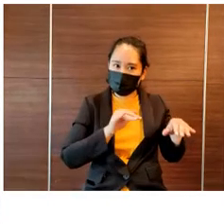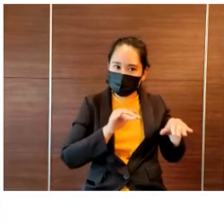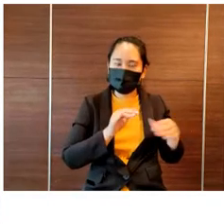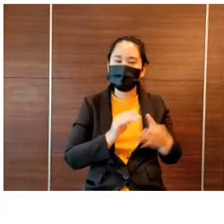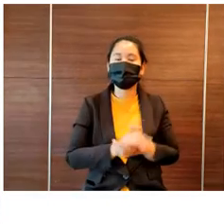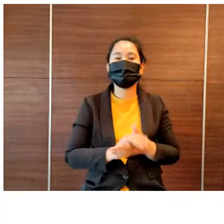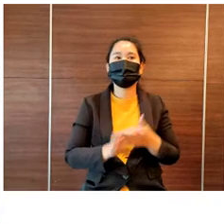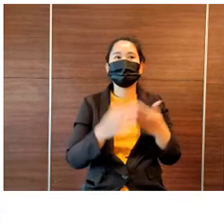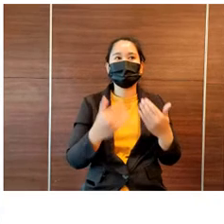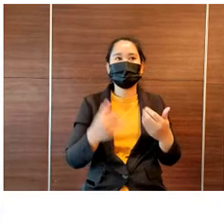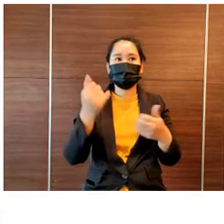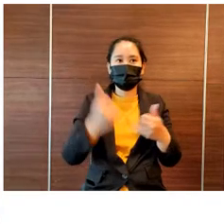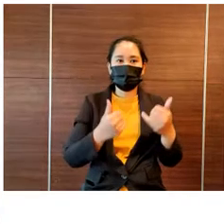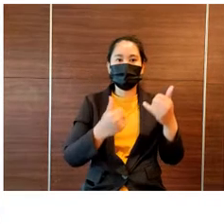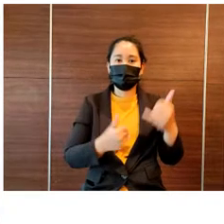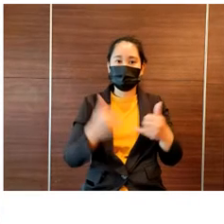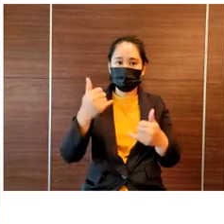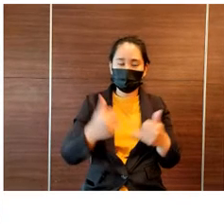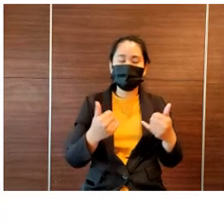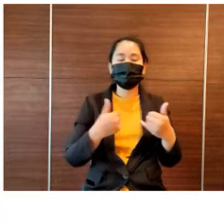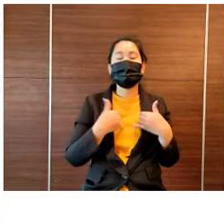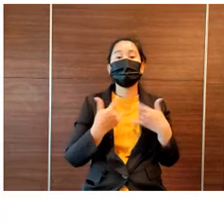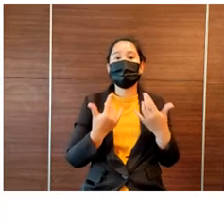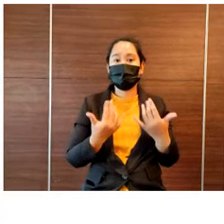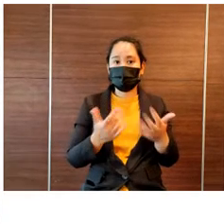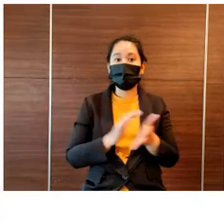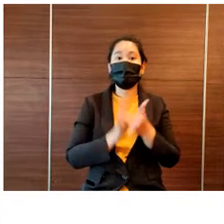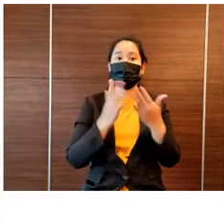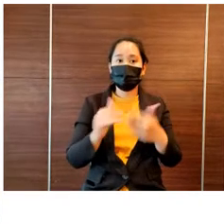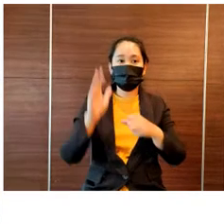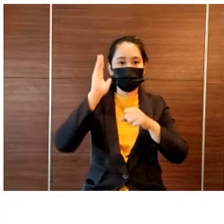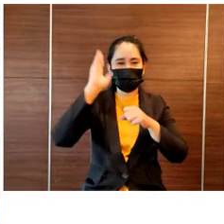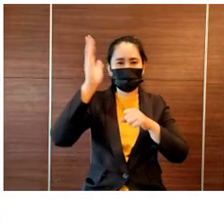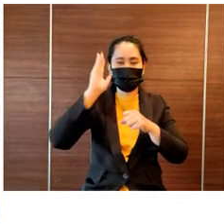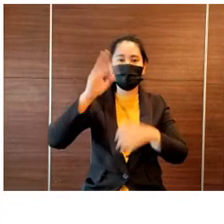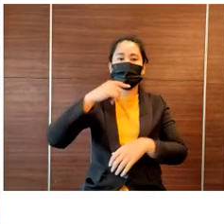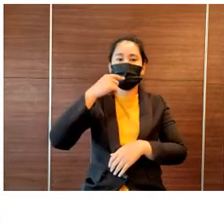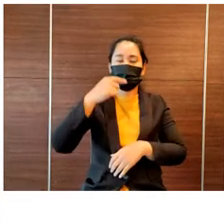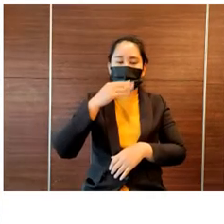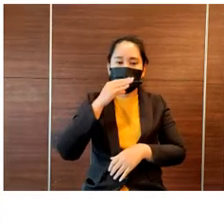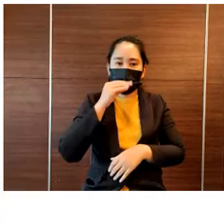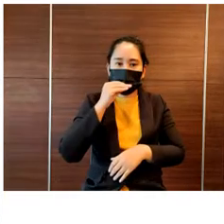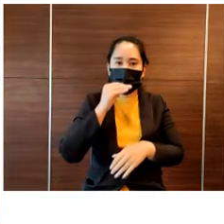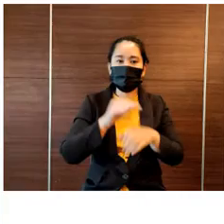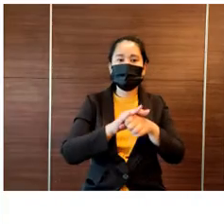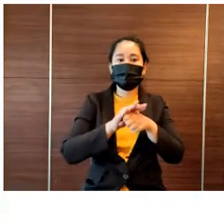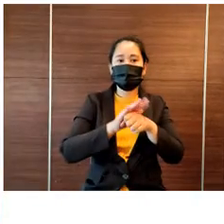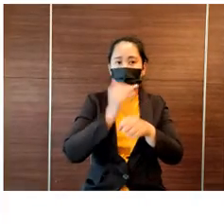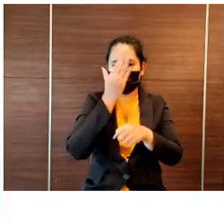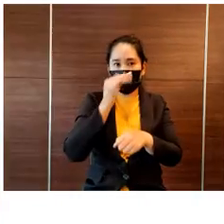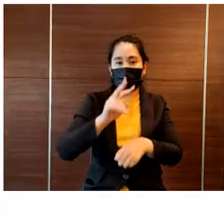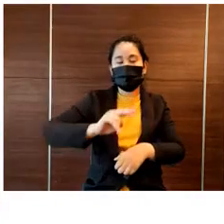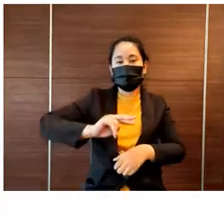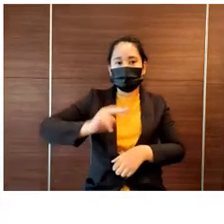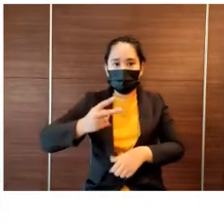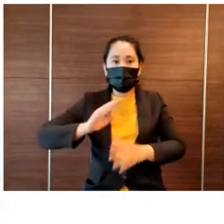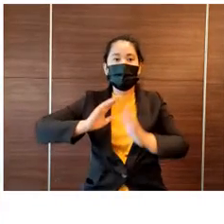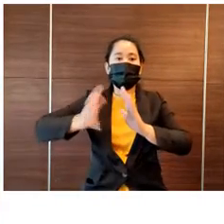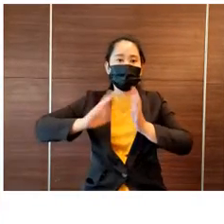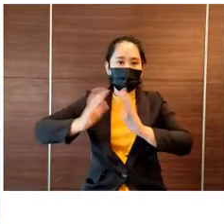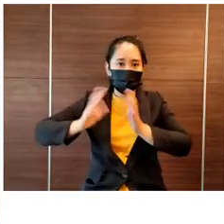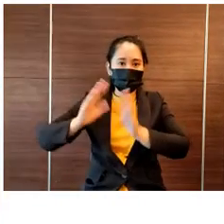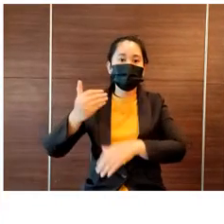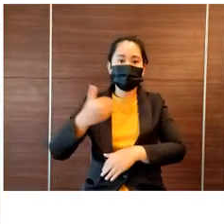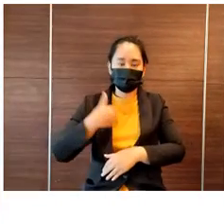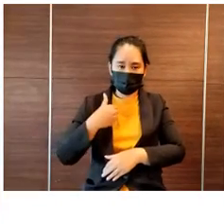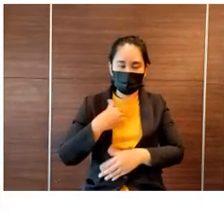คแล้วก็มีผู้เข้าร่วมกำลังทยอยนะคะวันนี้เราจะไปแบบช้าๆเนื่องจากว่ามีการแปลด้วยล่ามภาษามือด้วยนะคะ